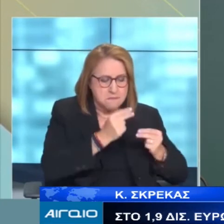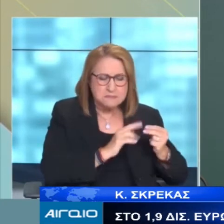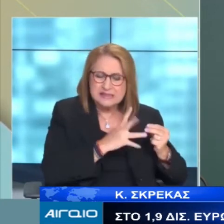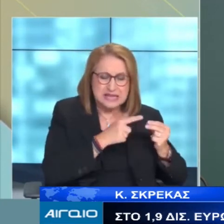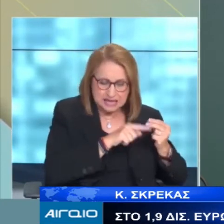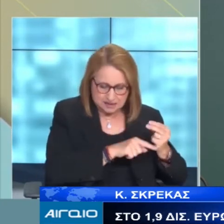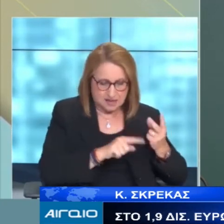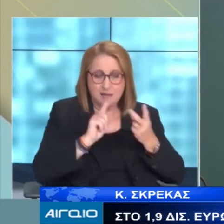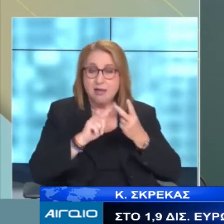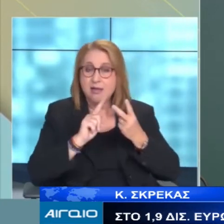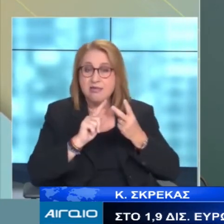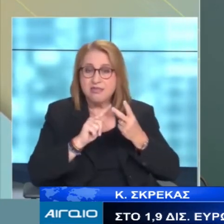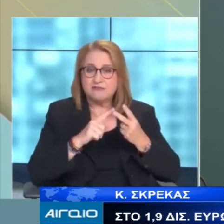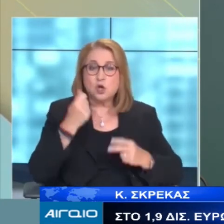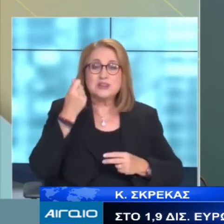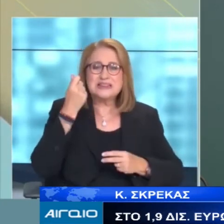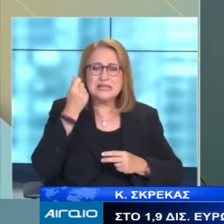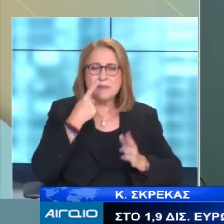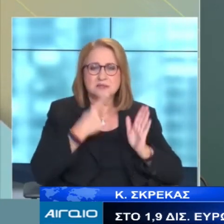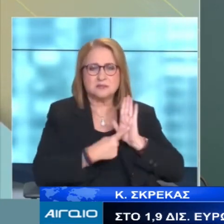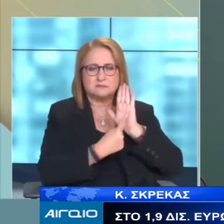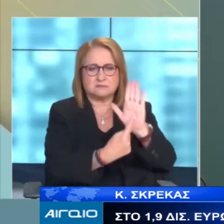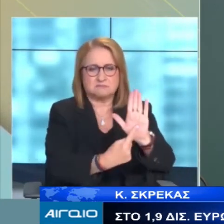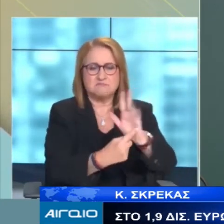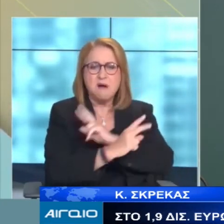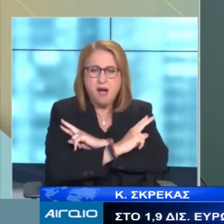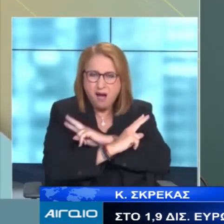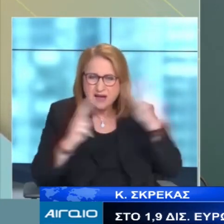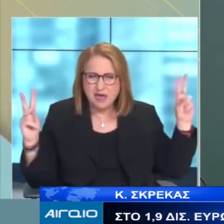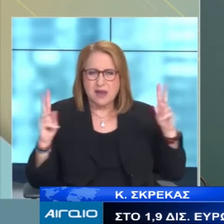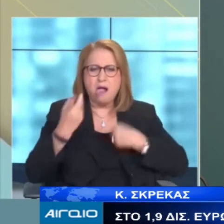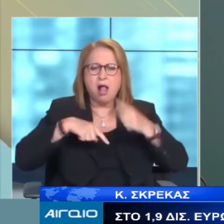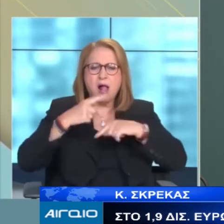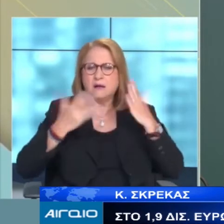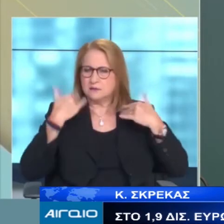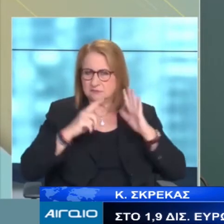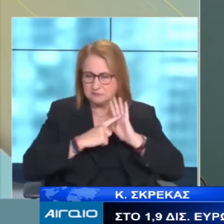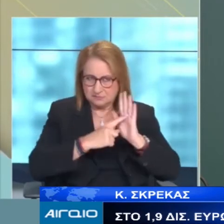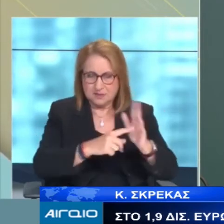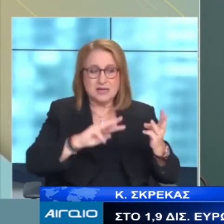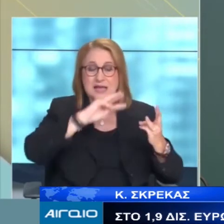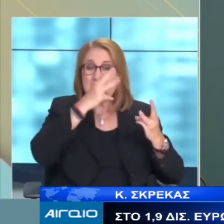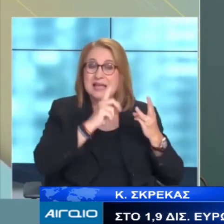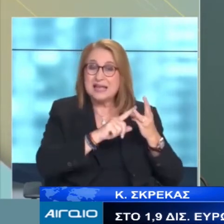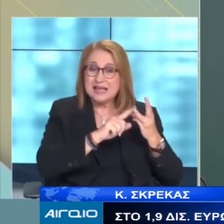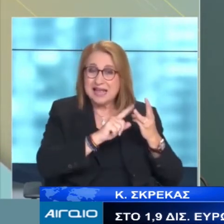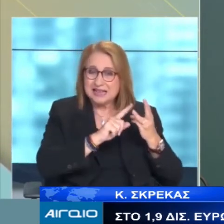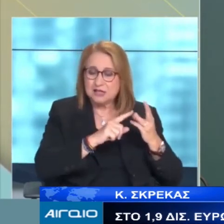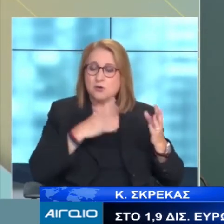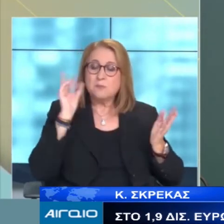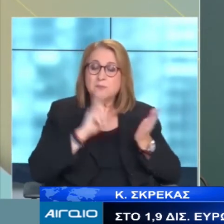τους προμηθευτές και την διευκόλυνση των καταναλωτών στην αλλαγή παρόχου αζημίως.